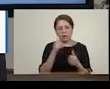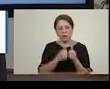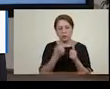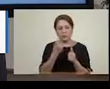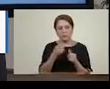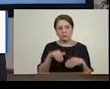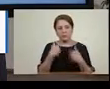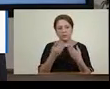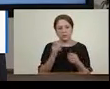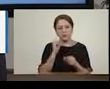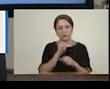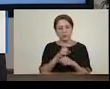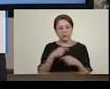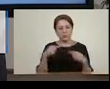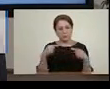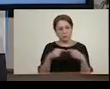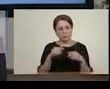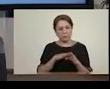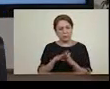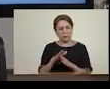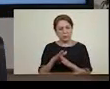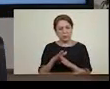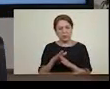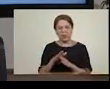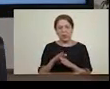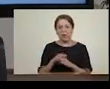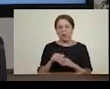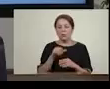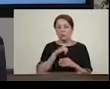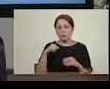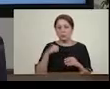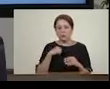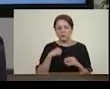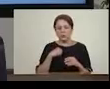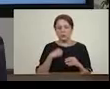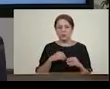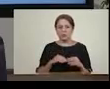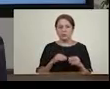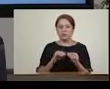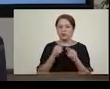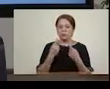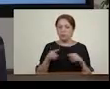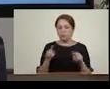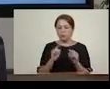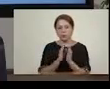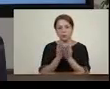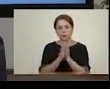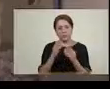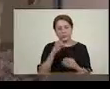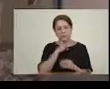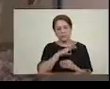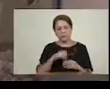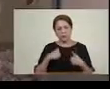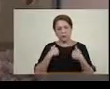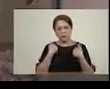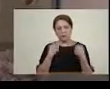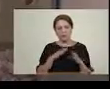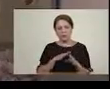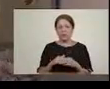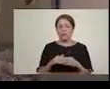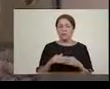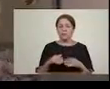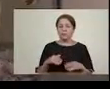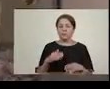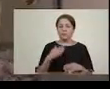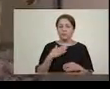topshiriqlarni o'z vaqtida bajaring. Qo'shimcha ma'lumotlar topishga, qo'shimcha adabiyotlardan foydalanishga harakat qiling. Zero